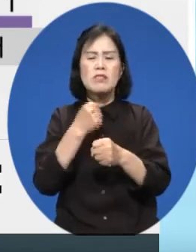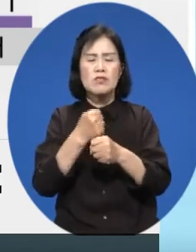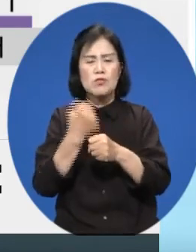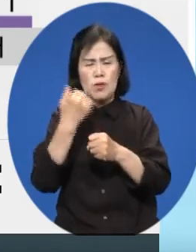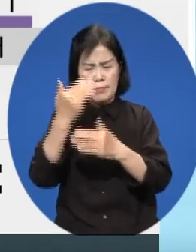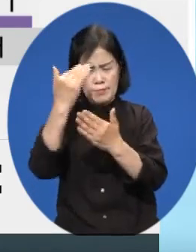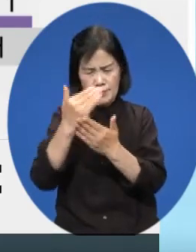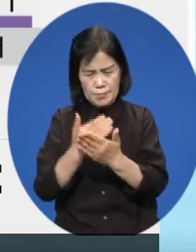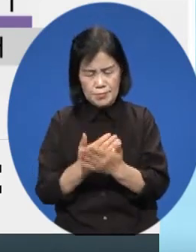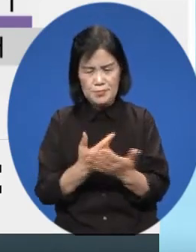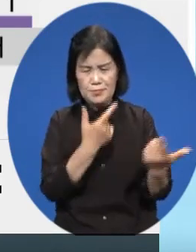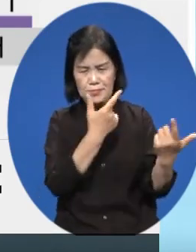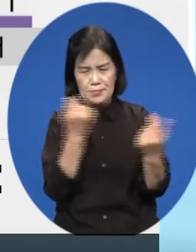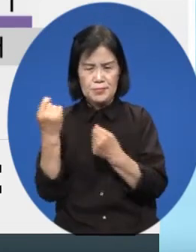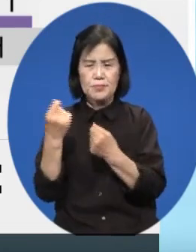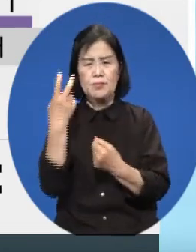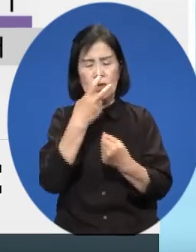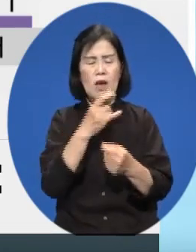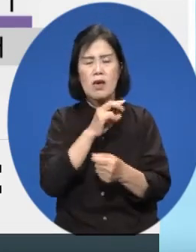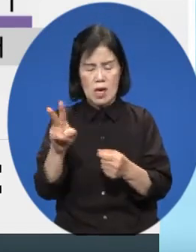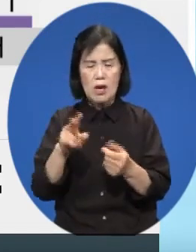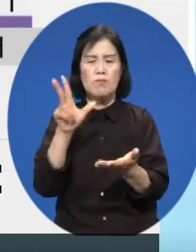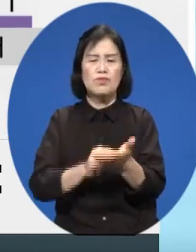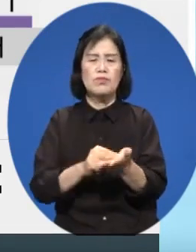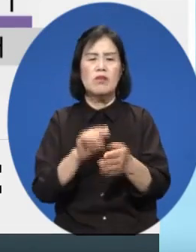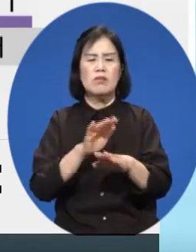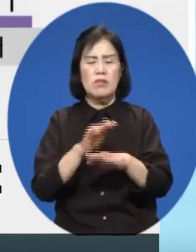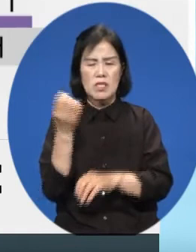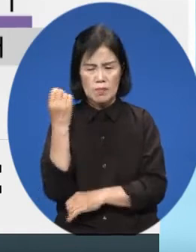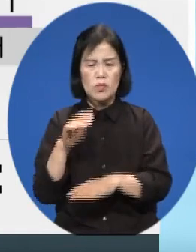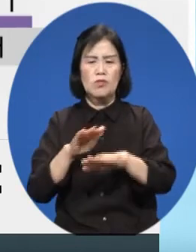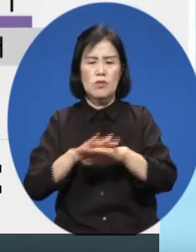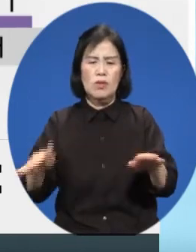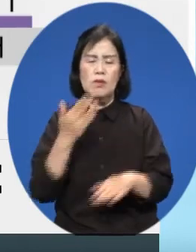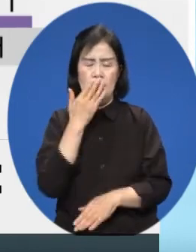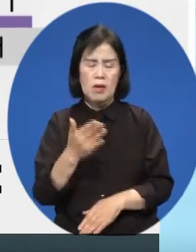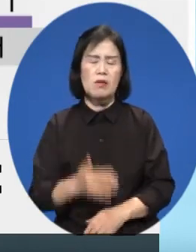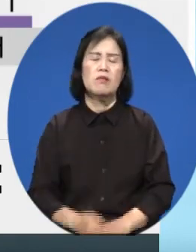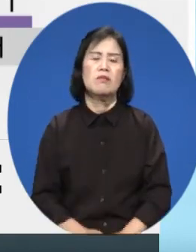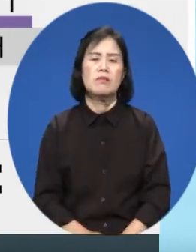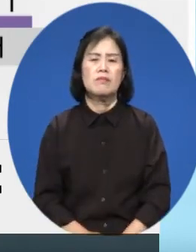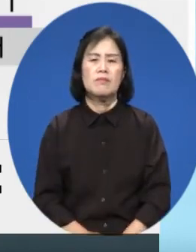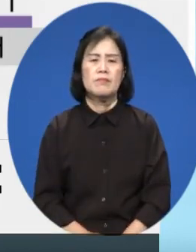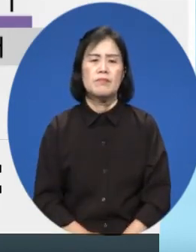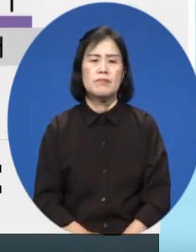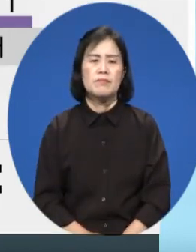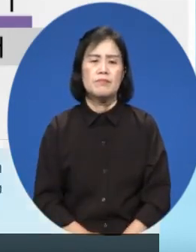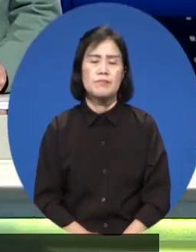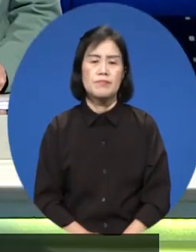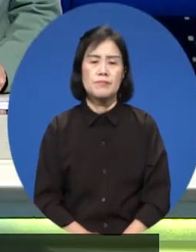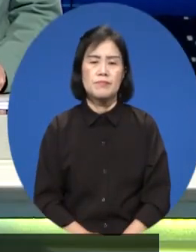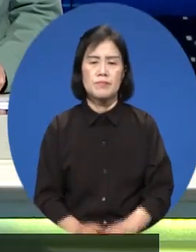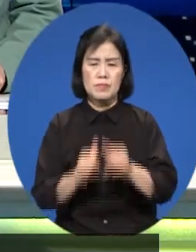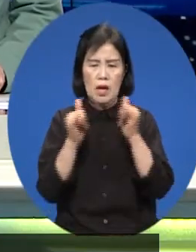체계적으로 관리를 해야만 어느정도 이런 문제를 해결할 수 근본적으로 해결할 수 있지 않을까 이라는 이런 지적이 계속 나오고 있는 상황입니다